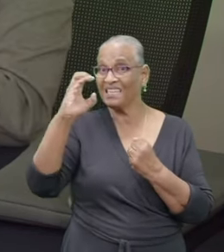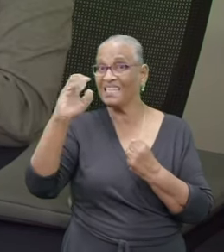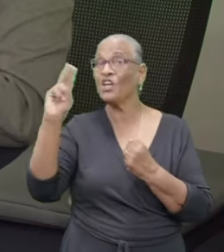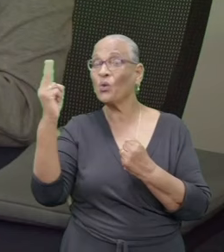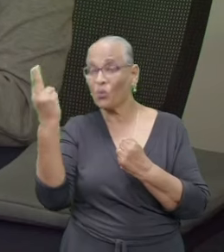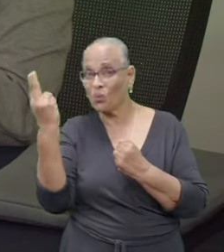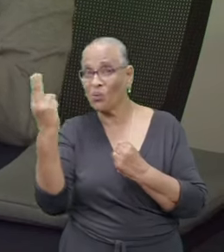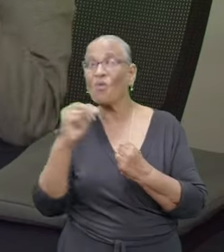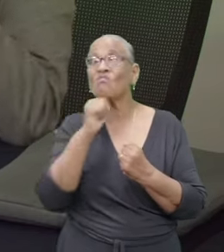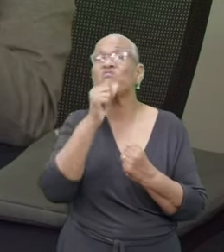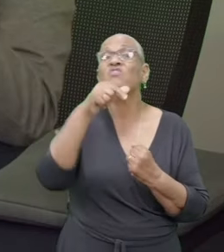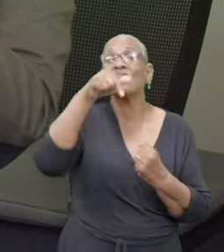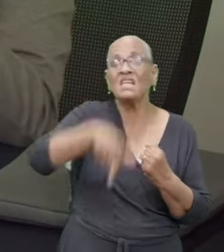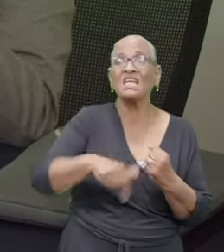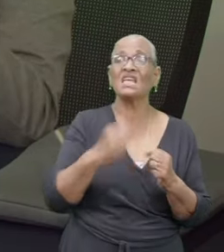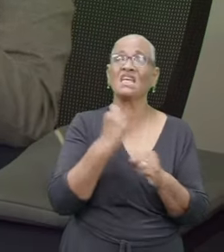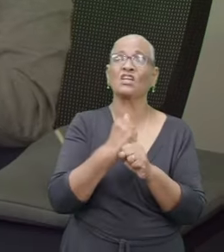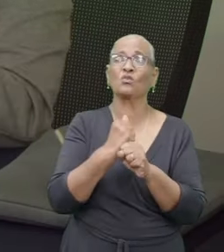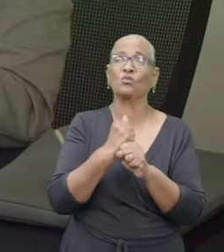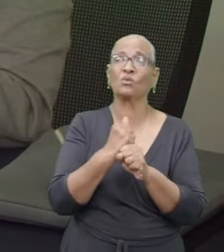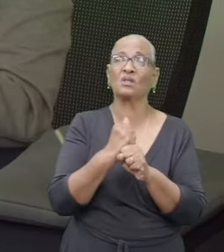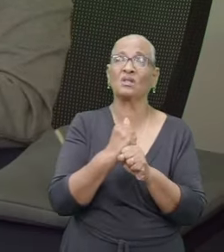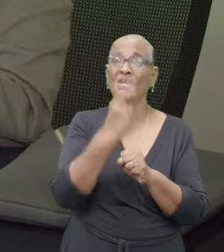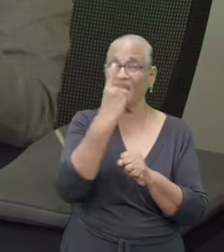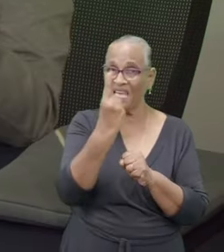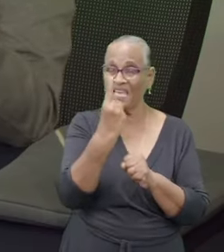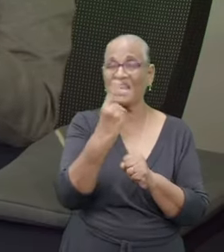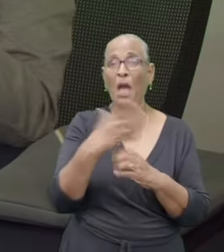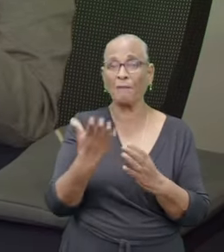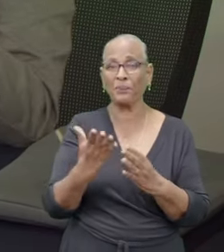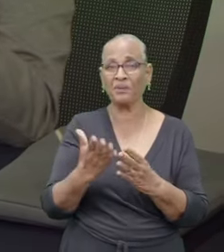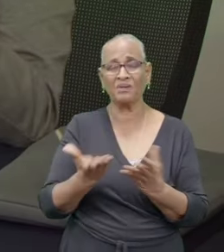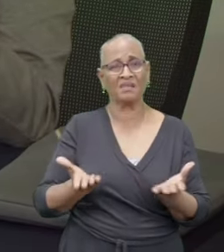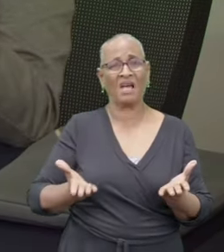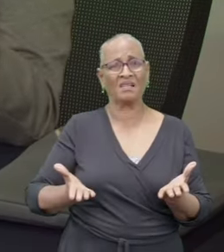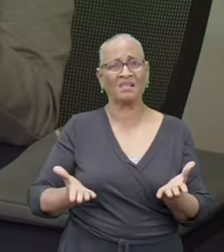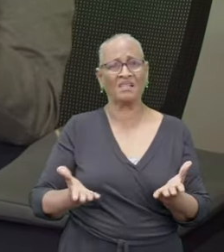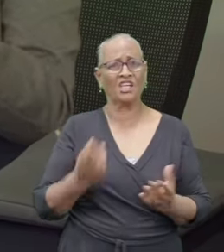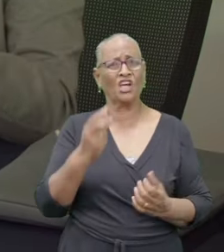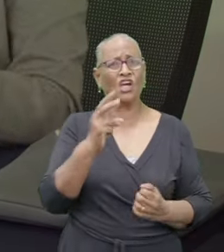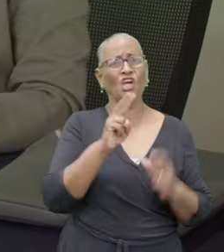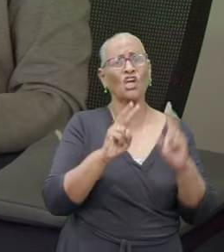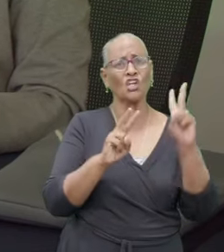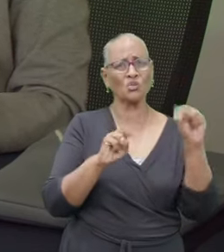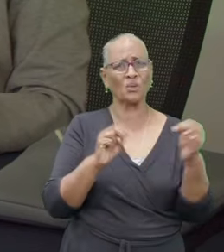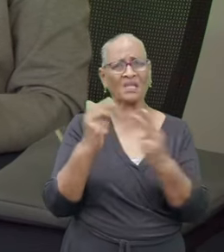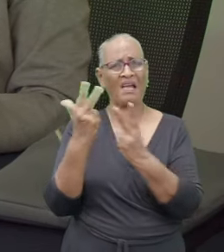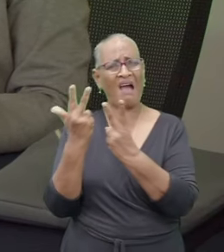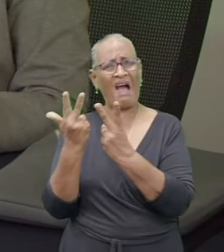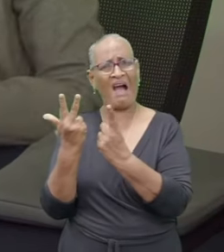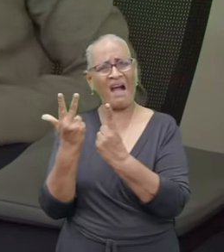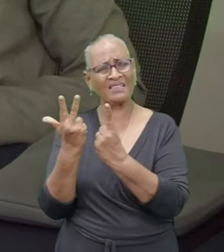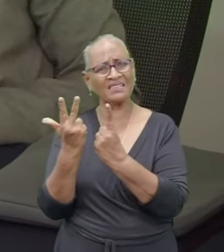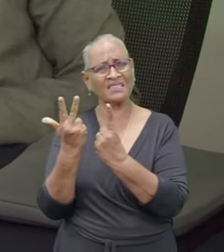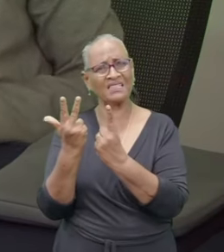ervoor te zorgen dat die ene afdeling, die bedden die ze hadden, volgens mij in 2018 heb ik opgezocht,